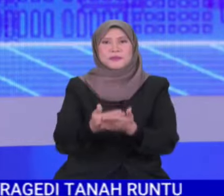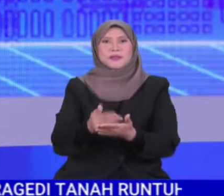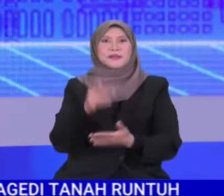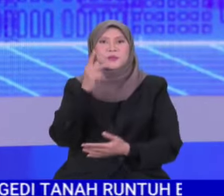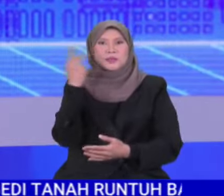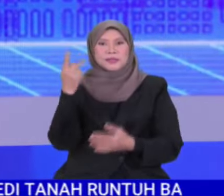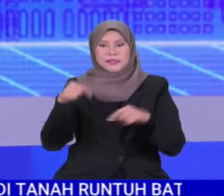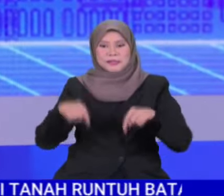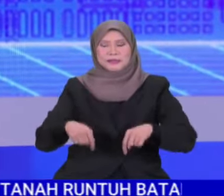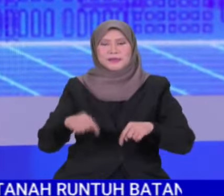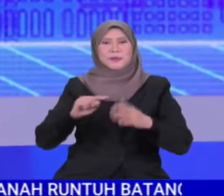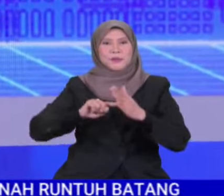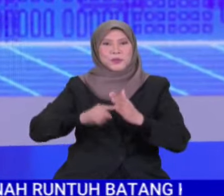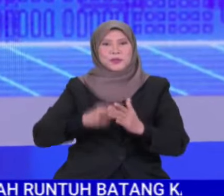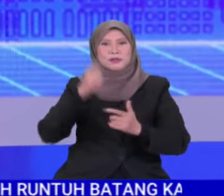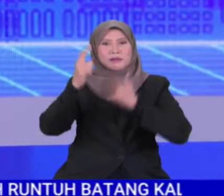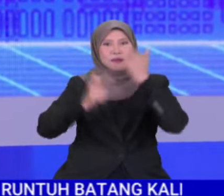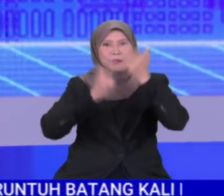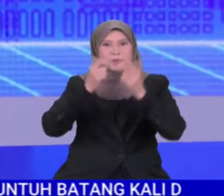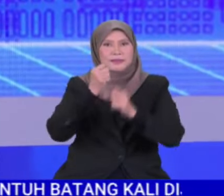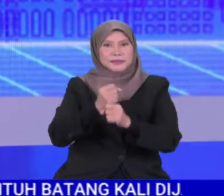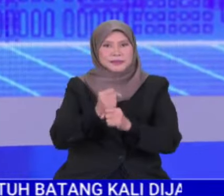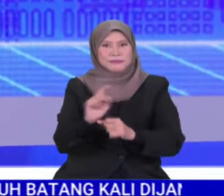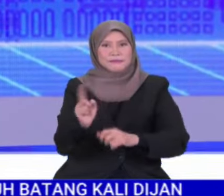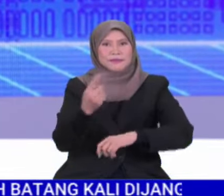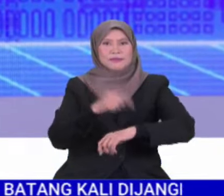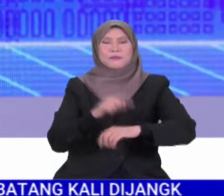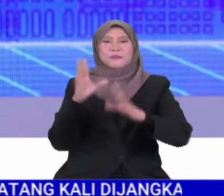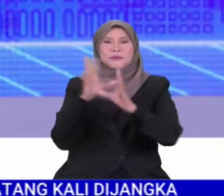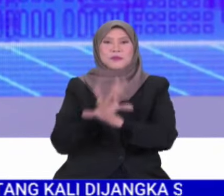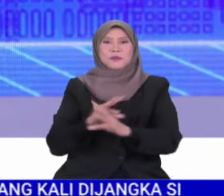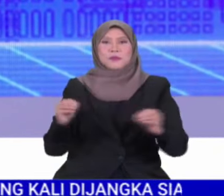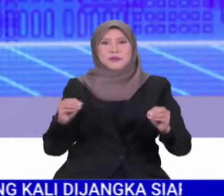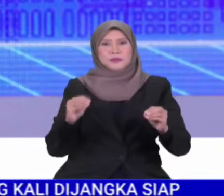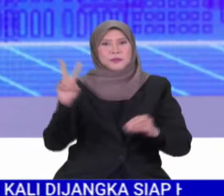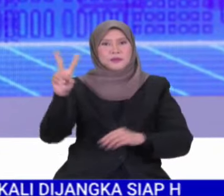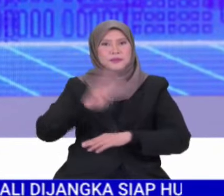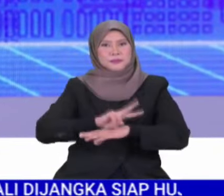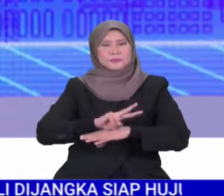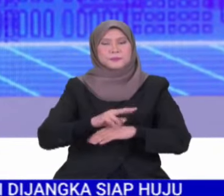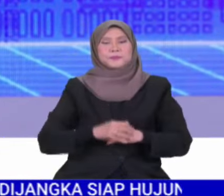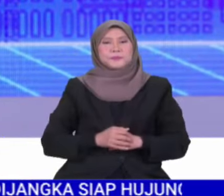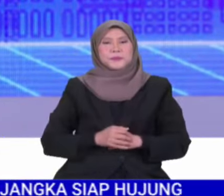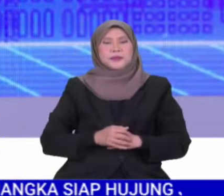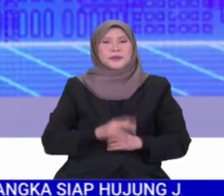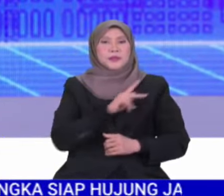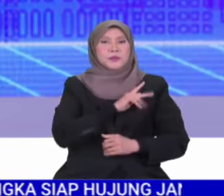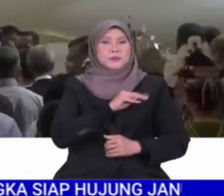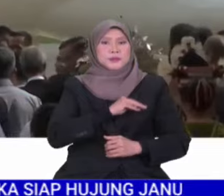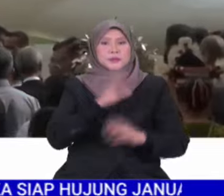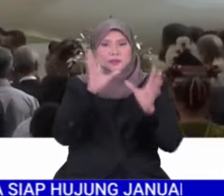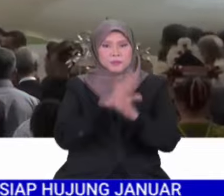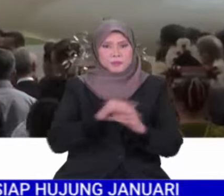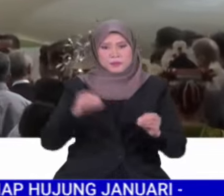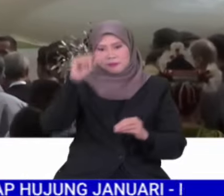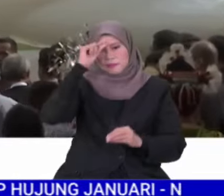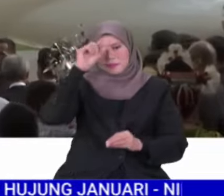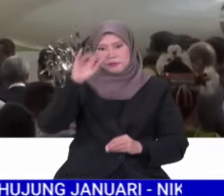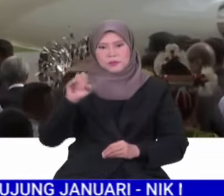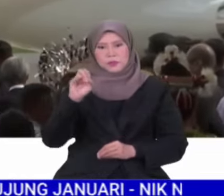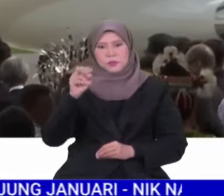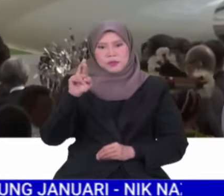Kuching hari ini bagi memulakan lawatan kerja sulungnya ke Sarawak selama dua hari. Premier Sarawak Tan Sri Abang Johari Tun